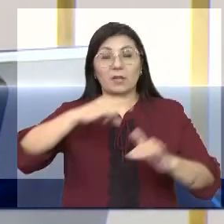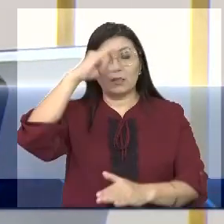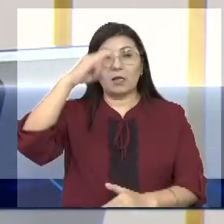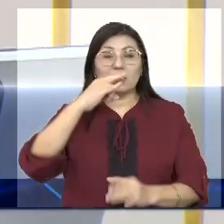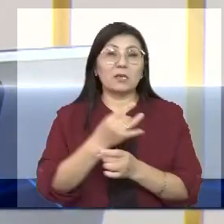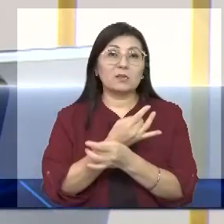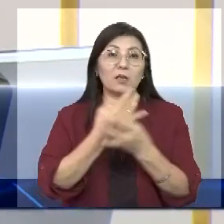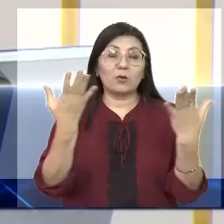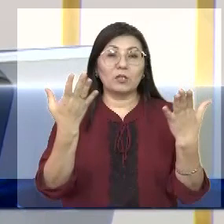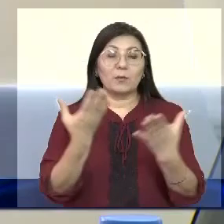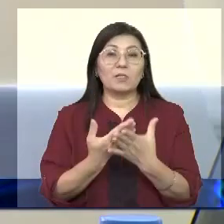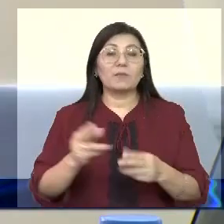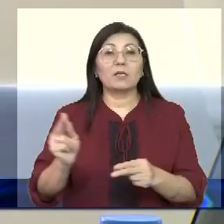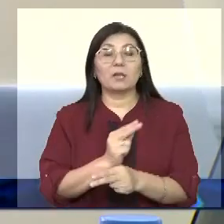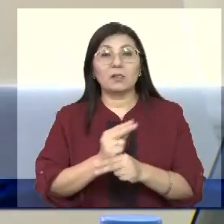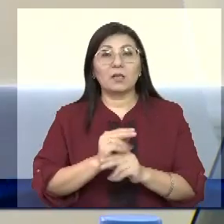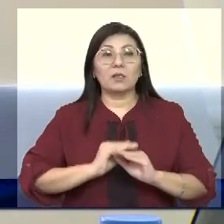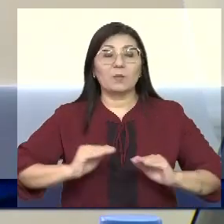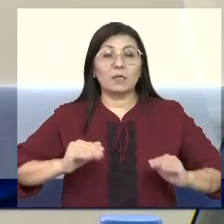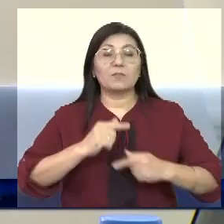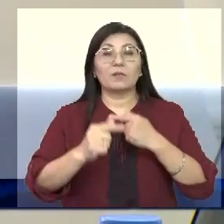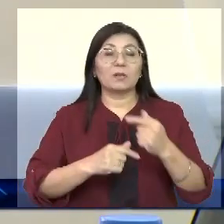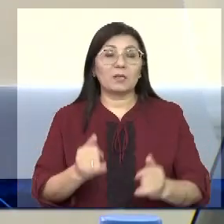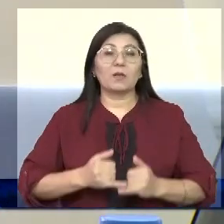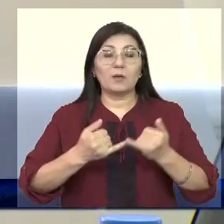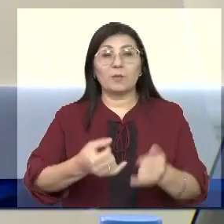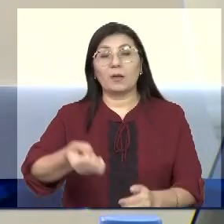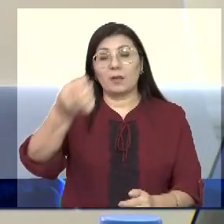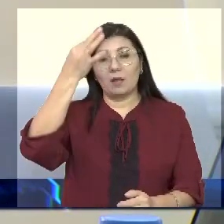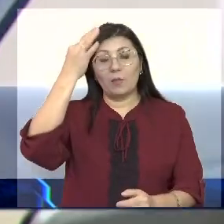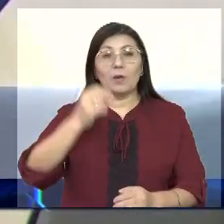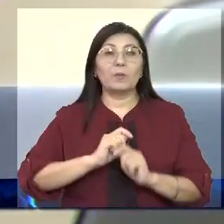казахской культуры, нравственное воспитание поколения и вручил памятные подарки.